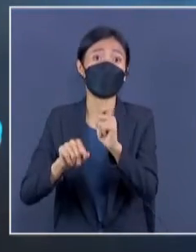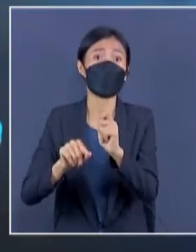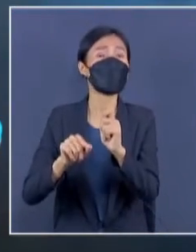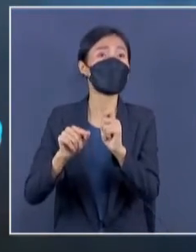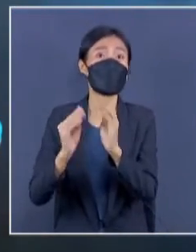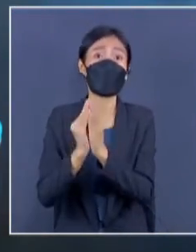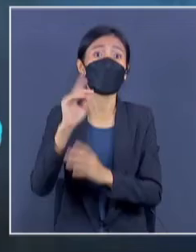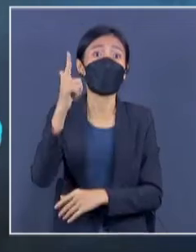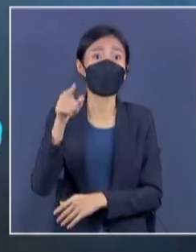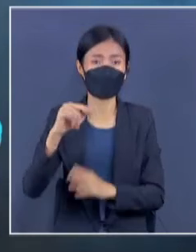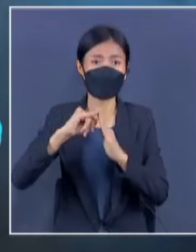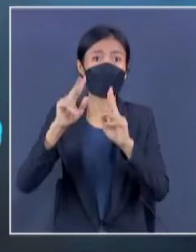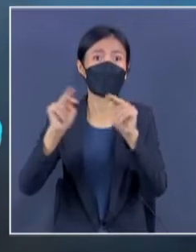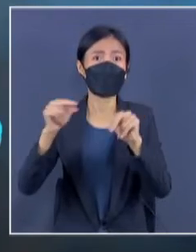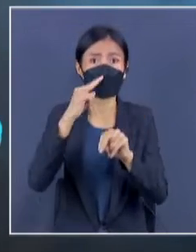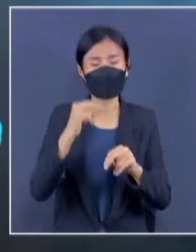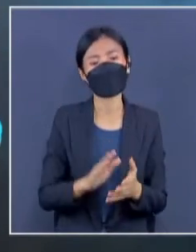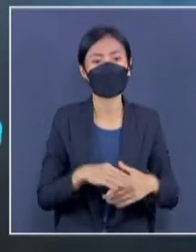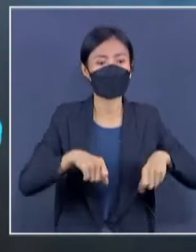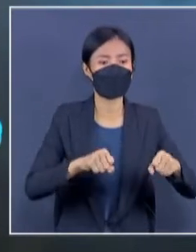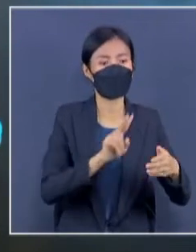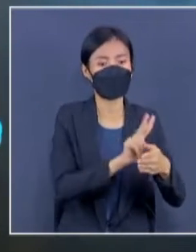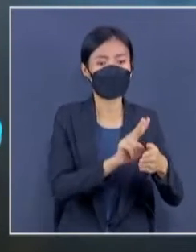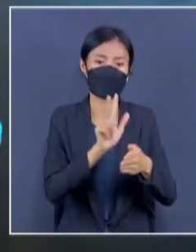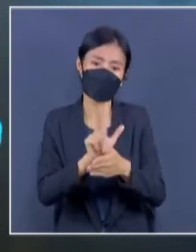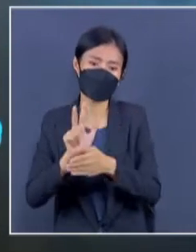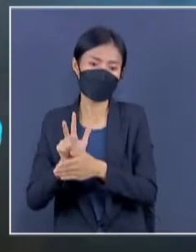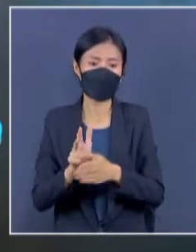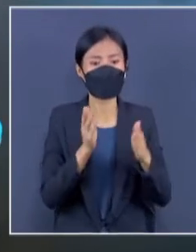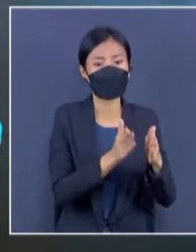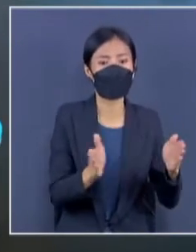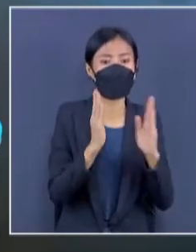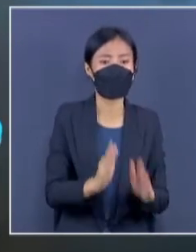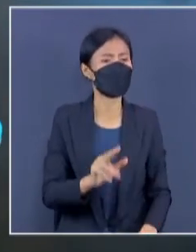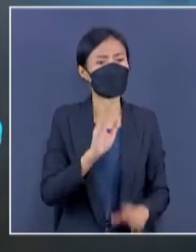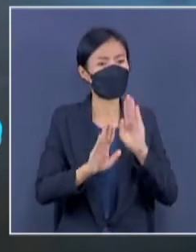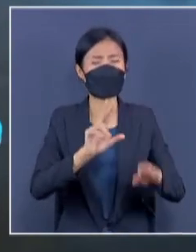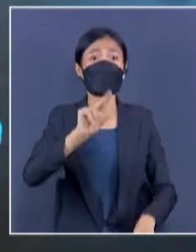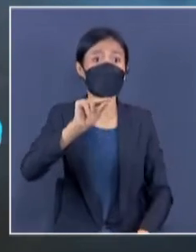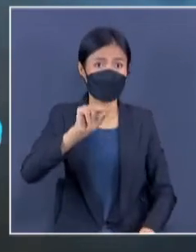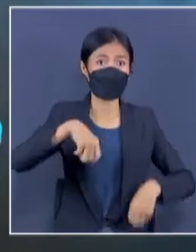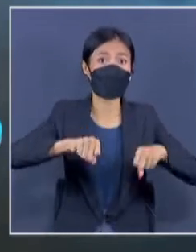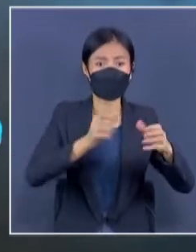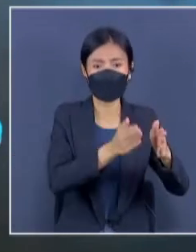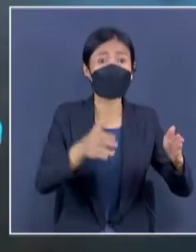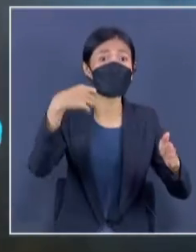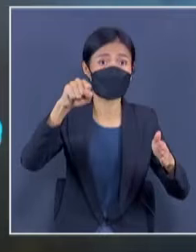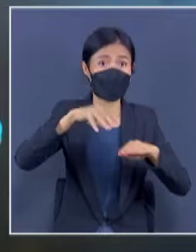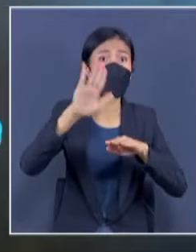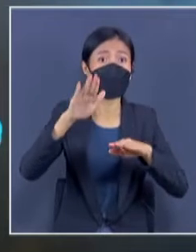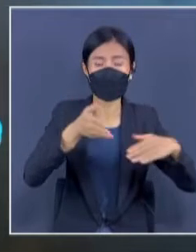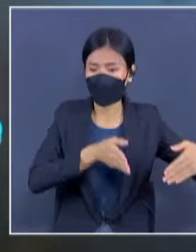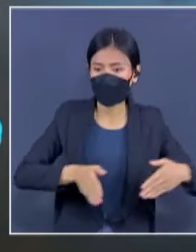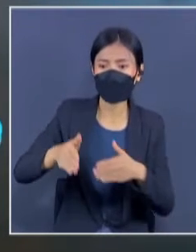แบบนี้เลยนะครับซ้อน2บ้างซ้อน3บ้างเนี่ยนะครับ 30คนนะ ประมาณ30คน10กว่าคันนะครับปาระเบิดขวดประม